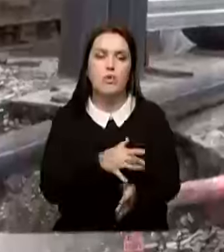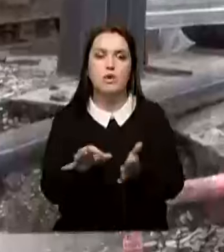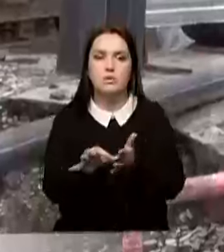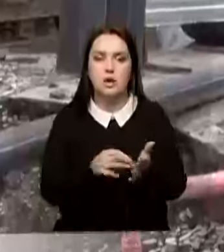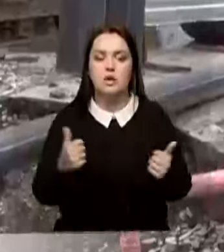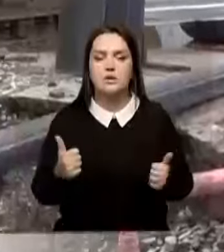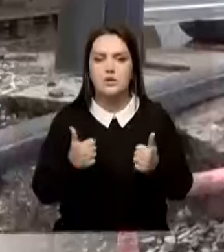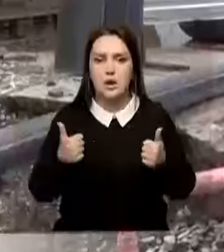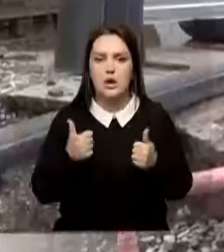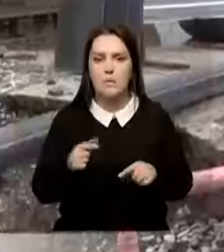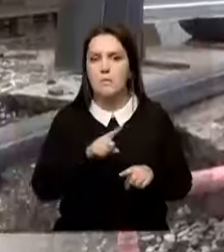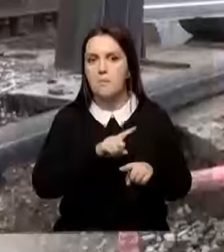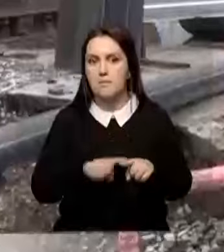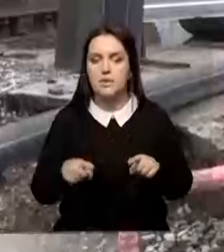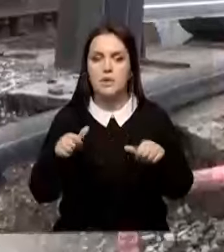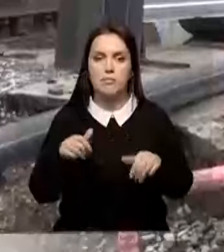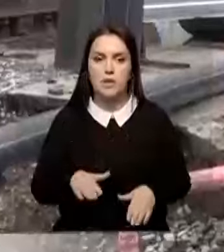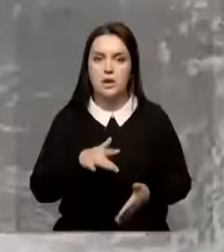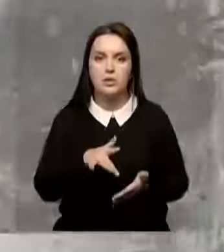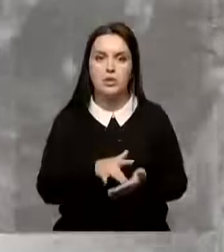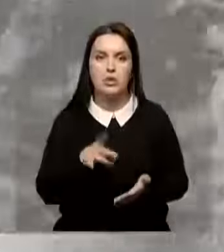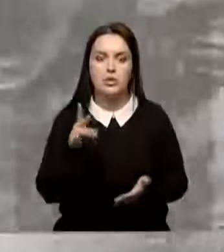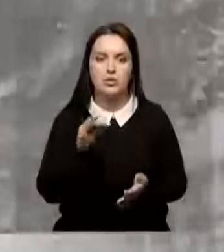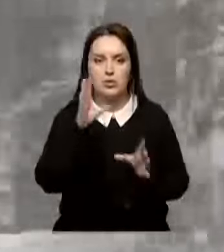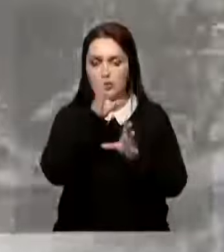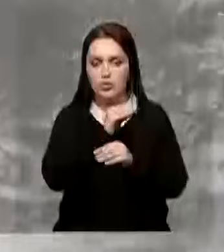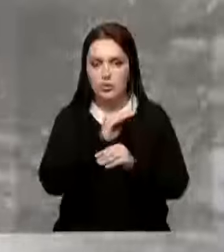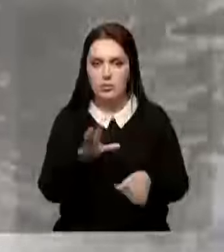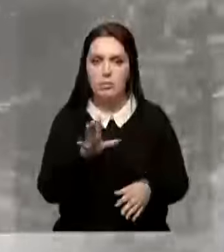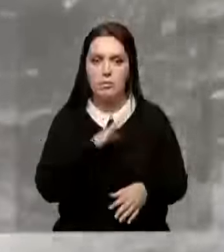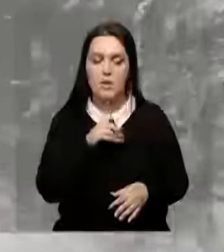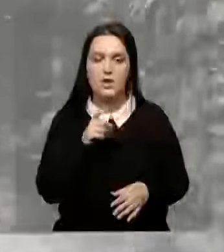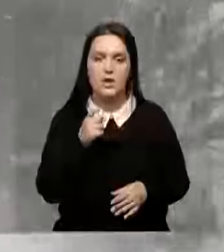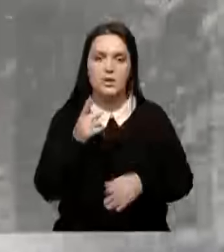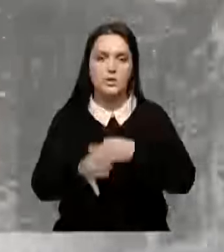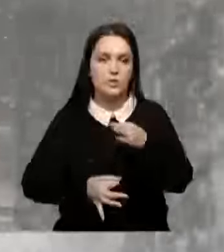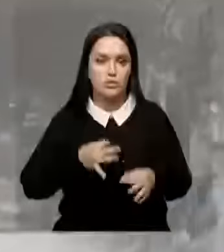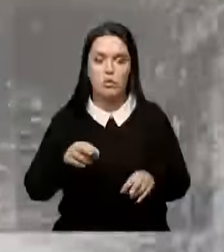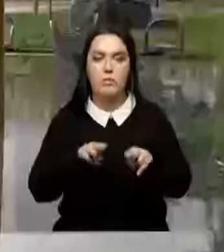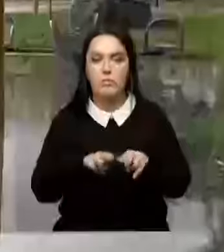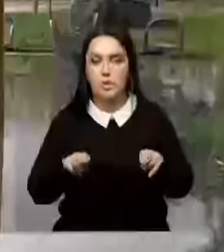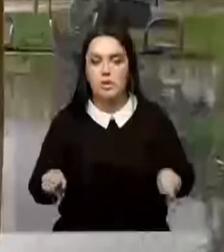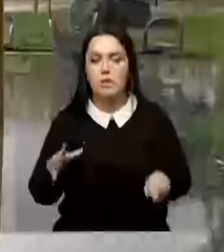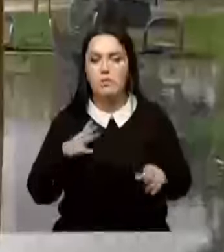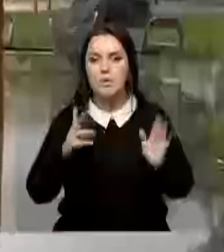стараются максимально быстро решить проблемы горожан. Однако не везде успевают, поскольку за последние сутки в Петропавловске выпало